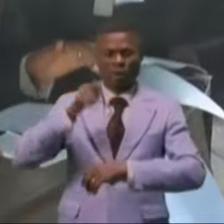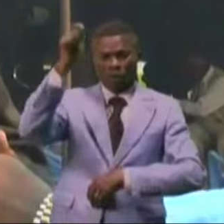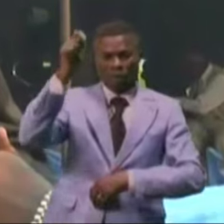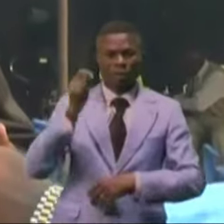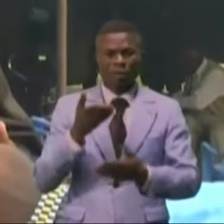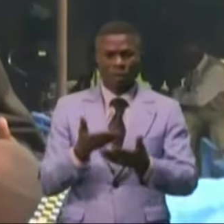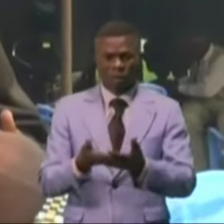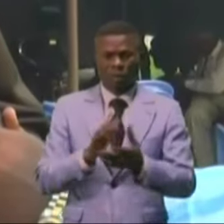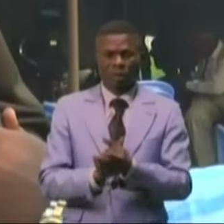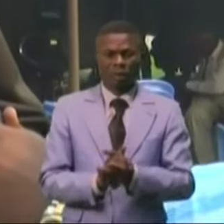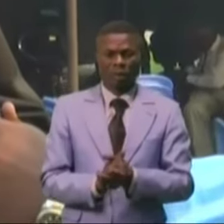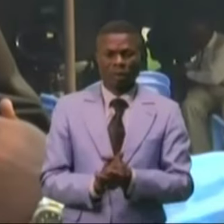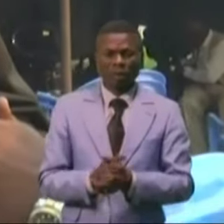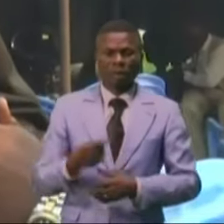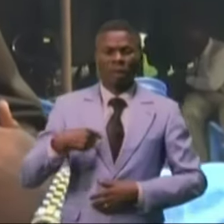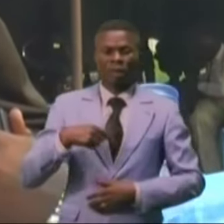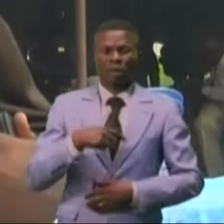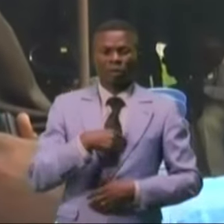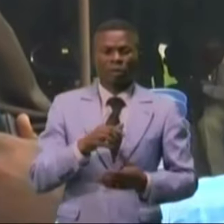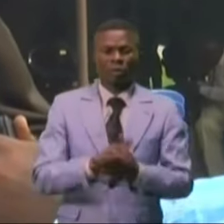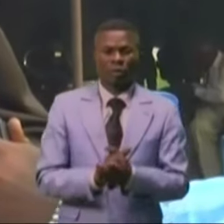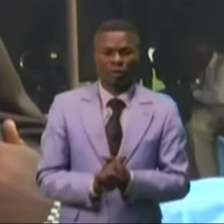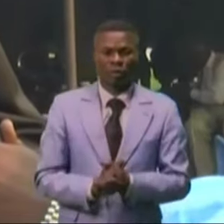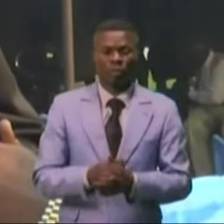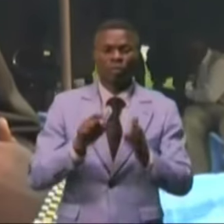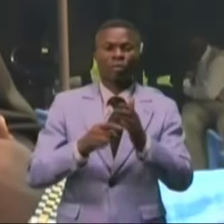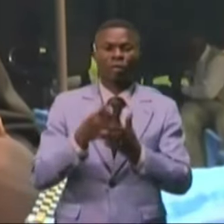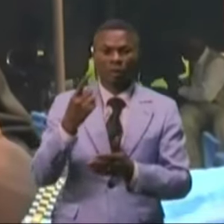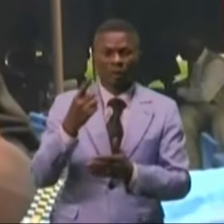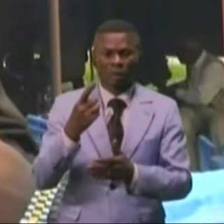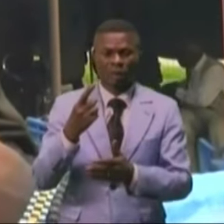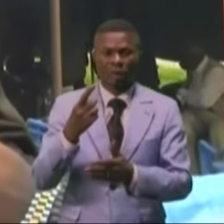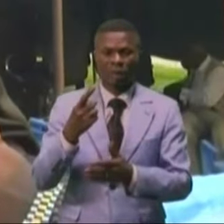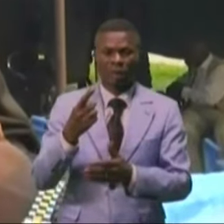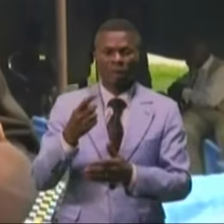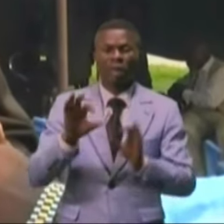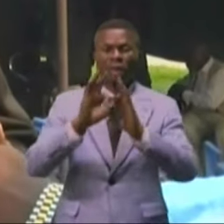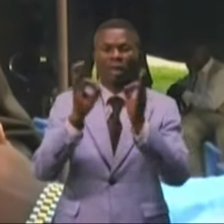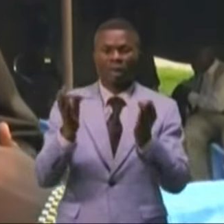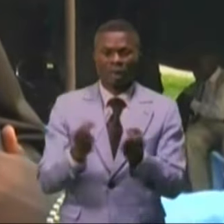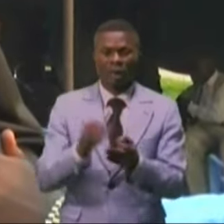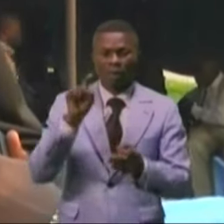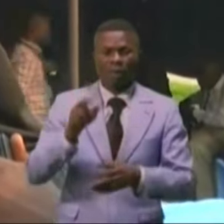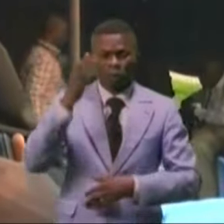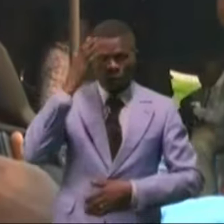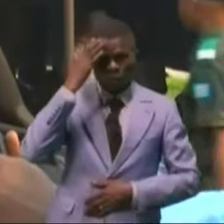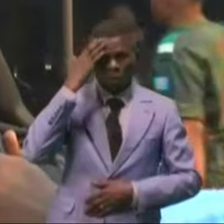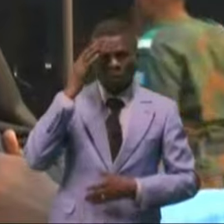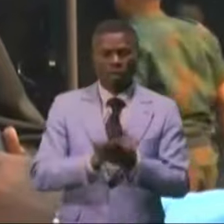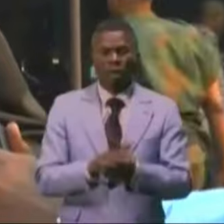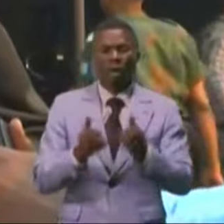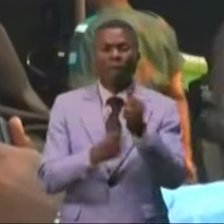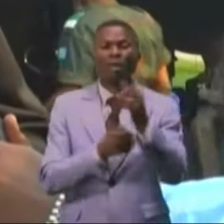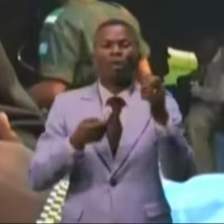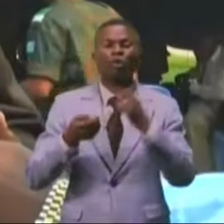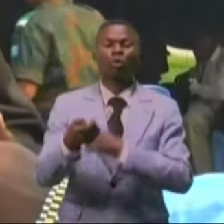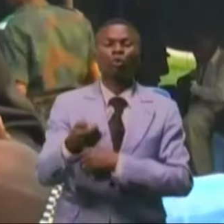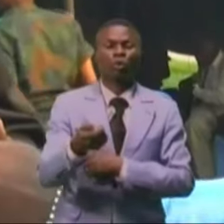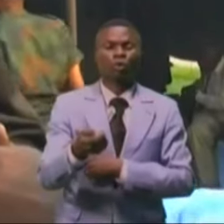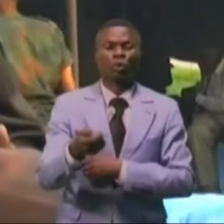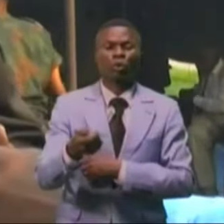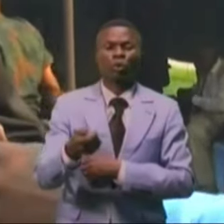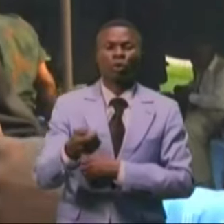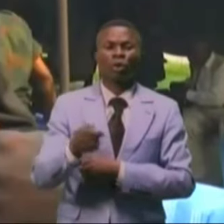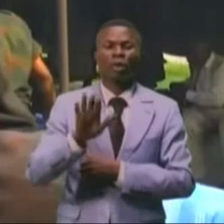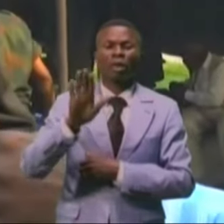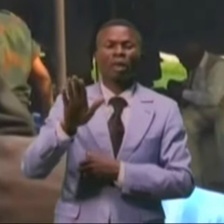Ils ont formulé deux demandes. La première, c'est que la famille veut connaître le meurtrier